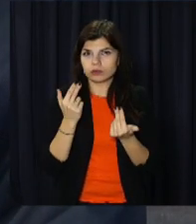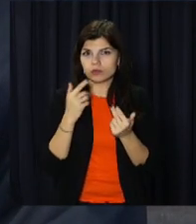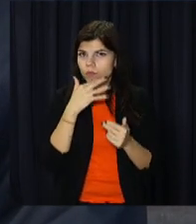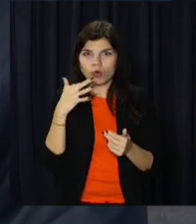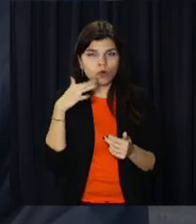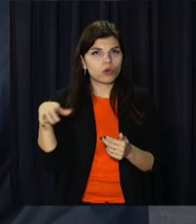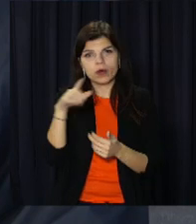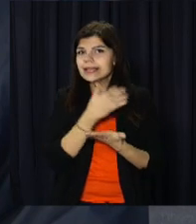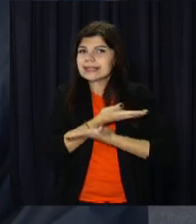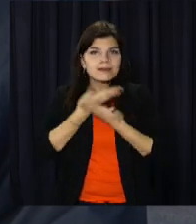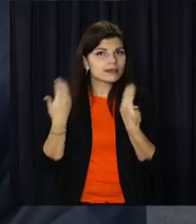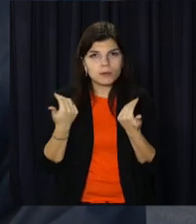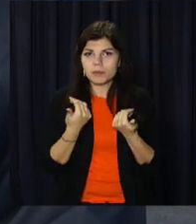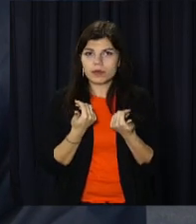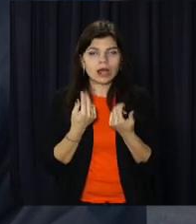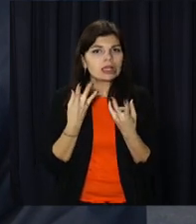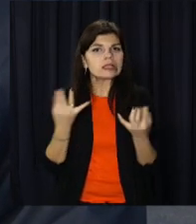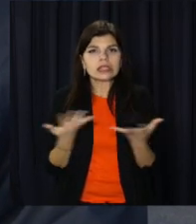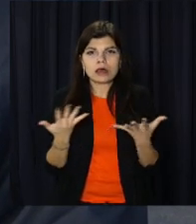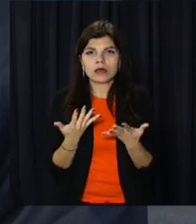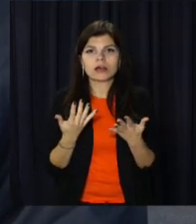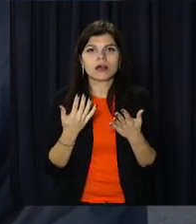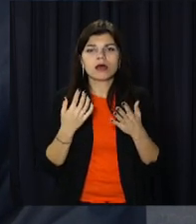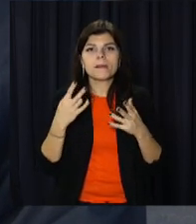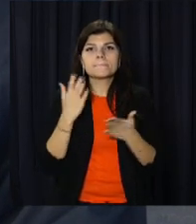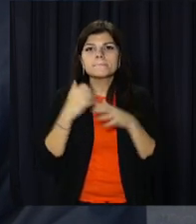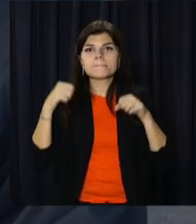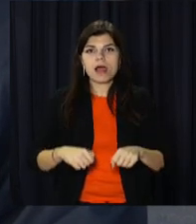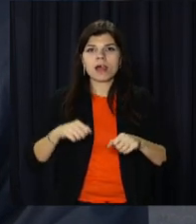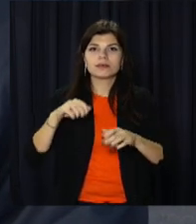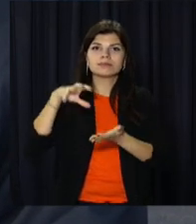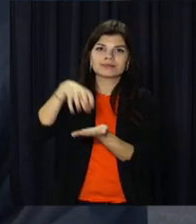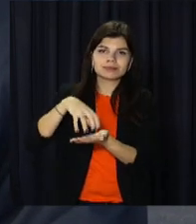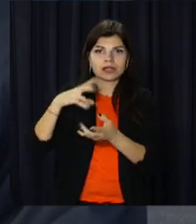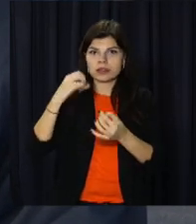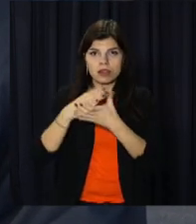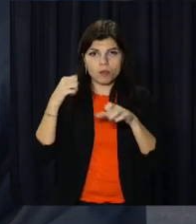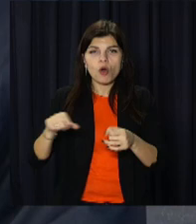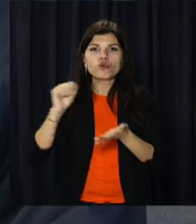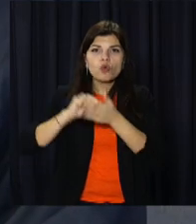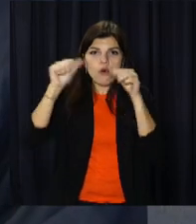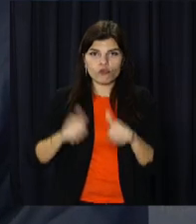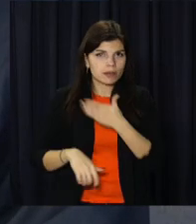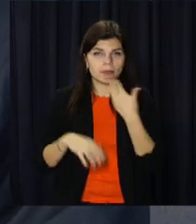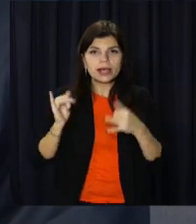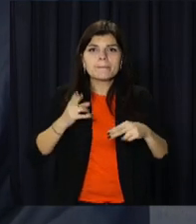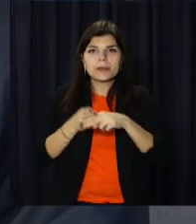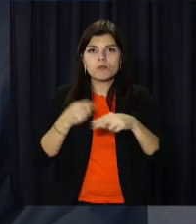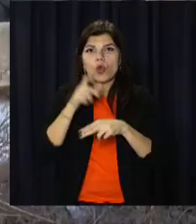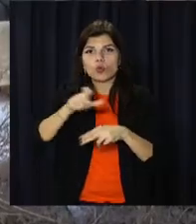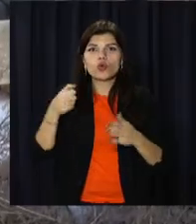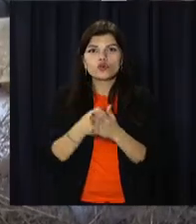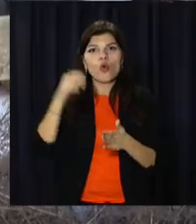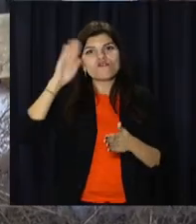з них не має ніяких підстав розміщуватись на цій території. І загороджує доступ громадян до